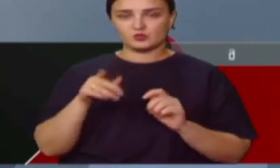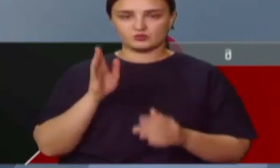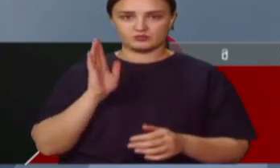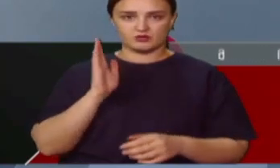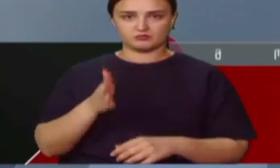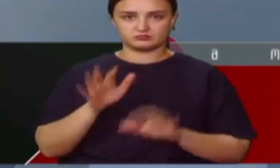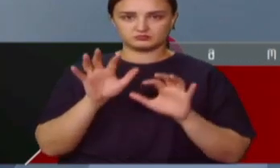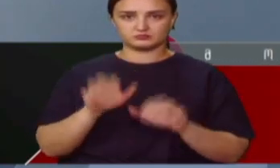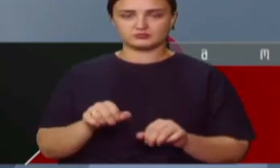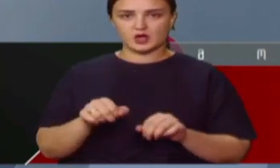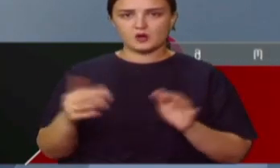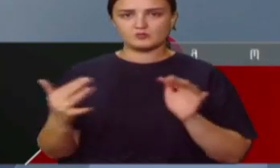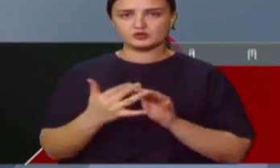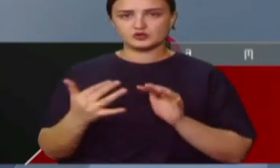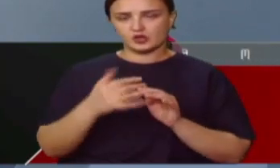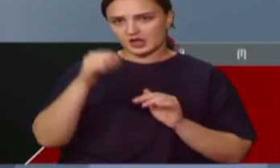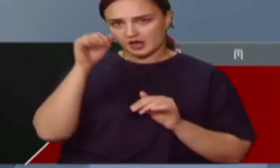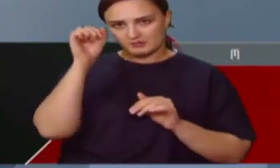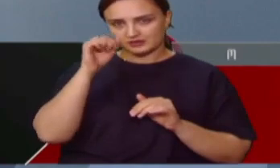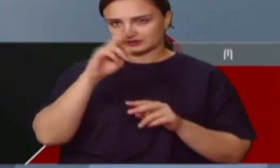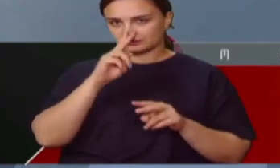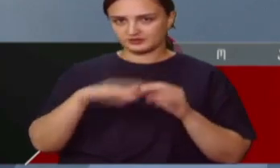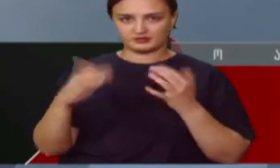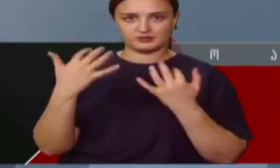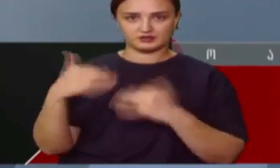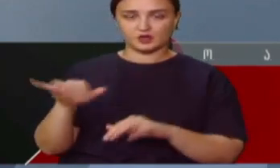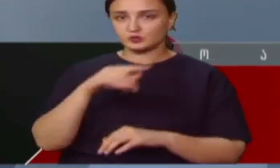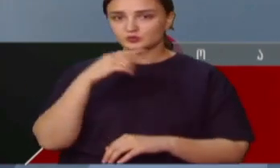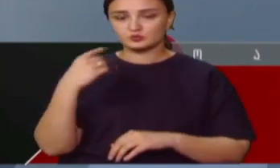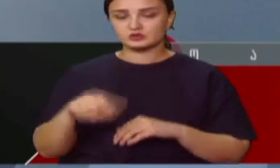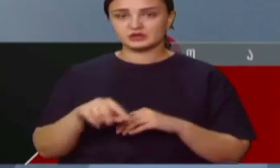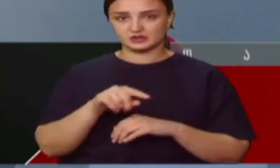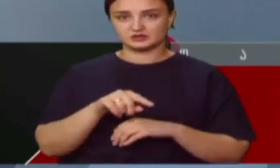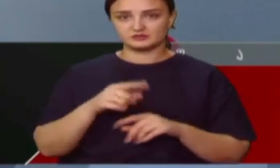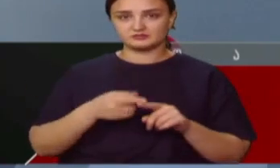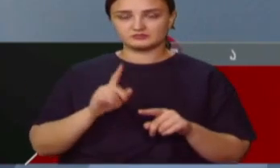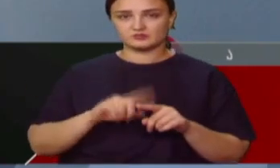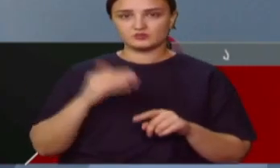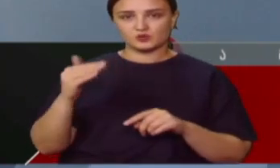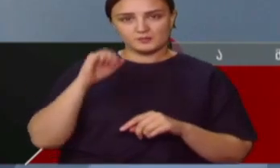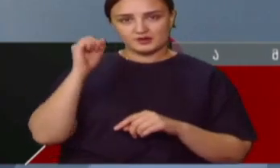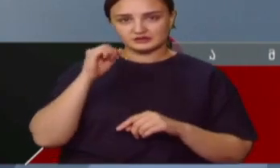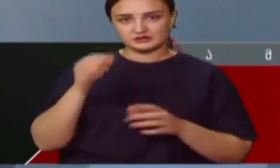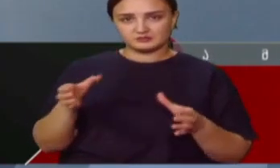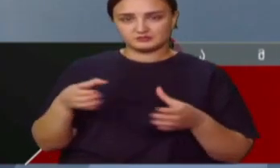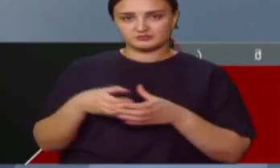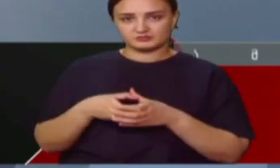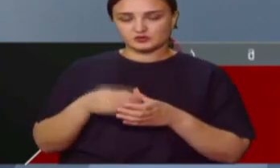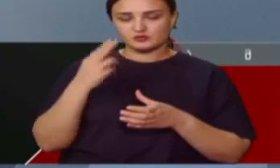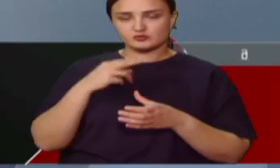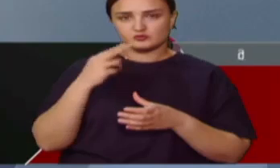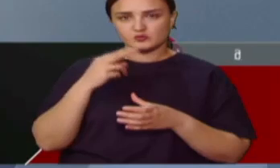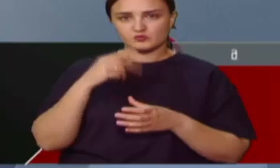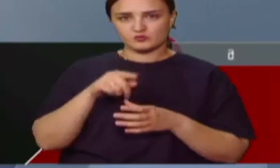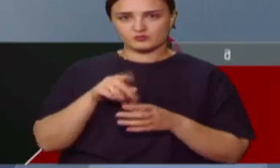შეტევით, უთანასწორო ბრძოლით და აფხაზეთის დაკარგვით დასრულდა. რუსეთის მიერ ზურგ გამაგრებული სეპარატისტების მიერ სოხუმზე ყველა მხრიდან